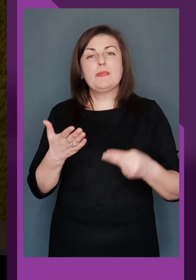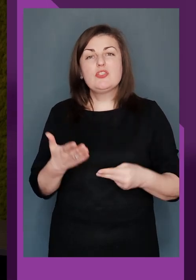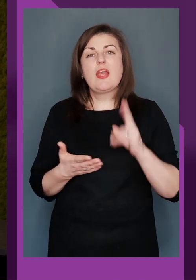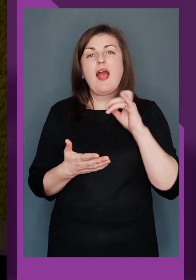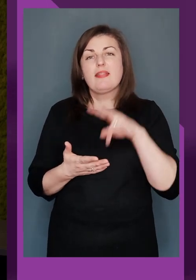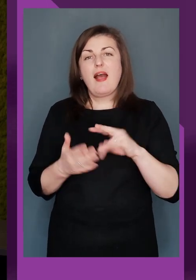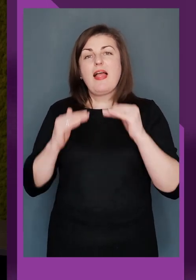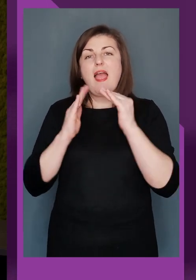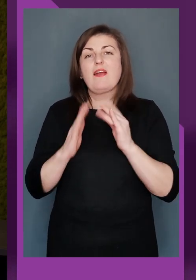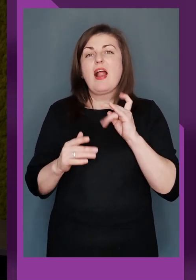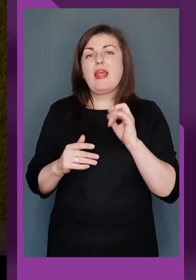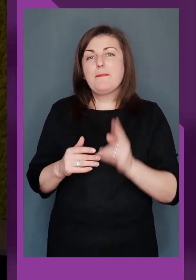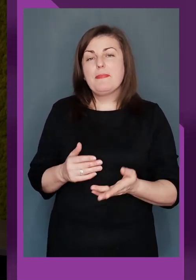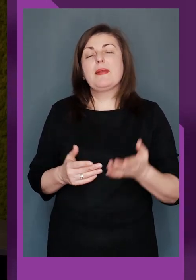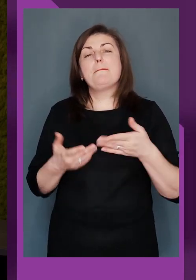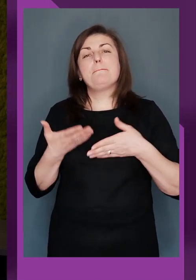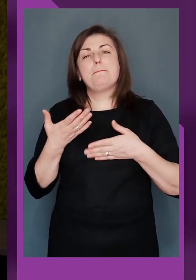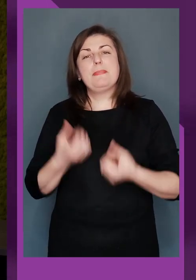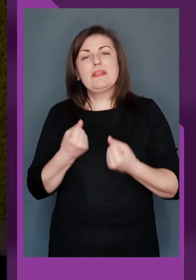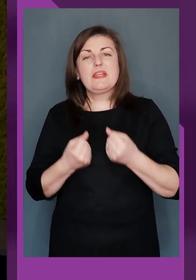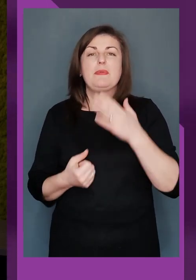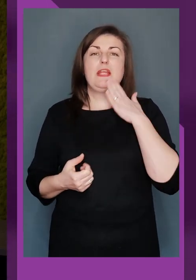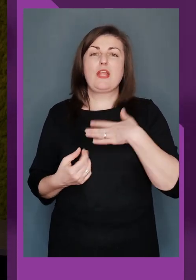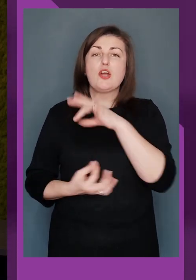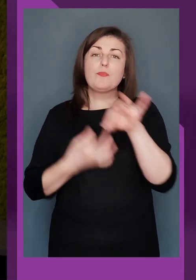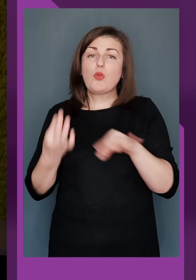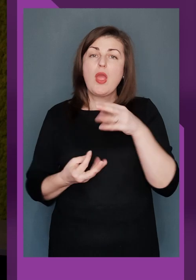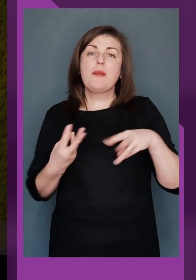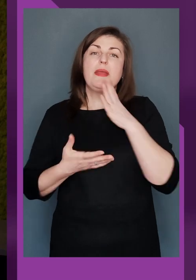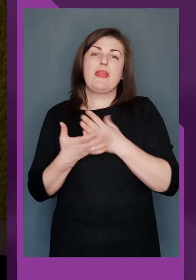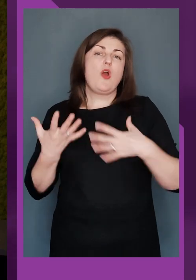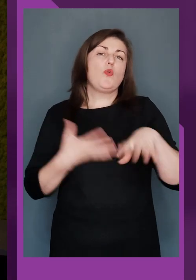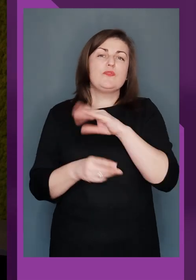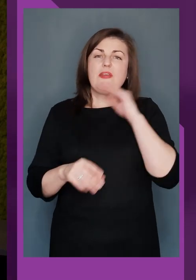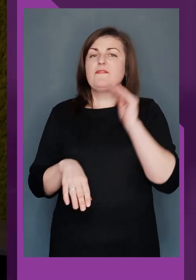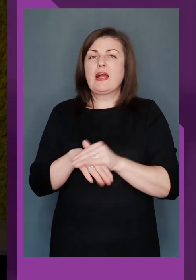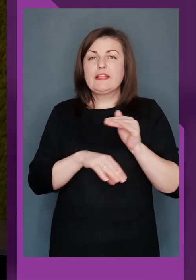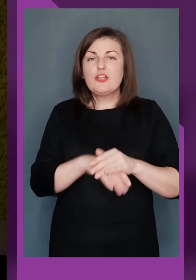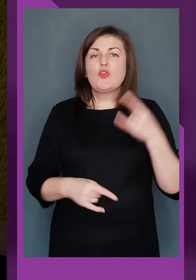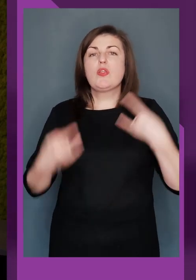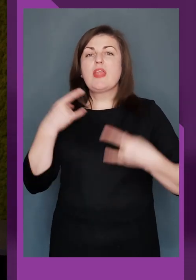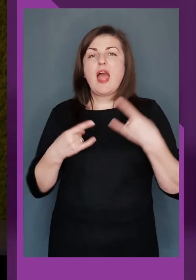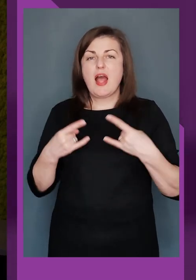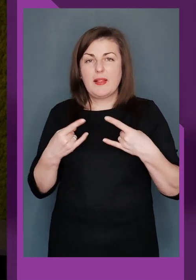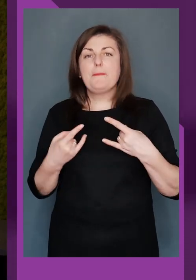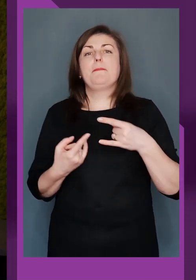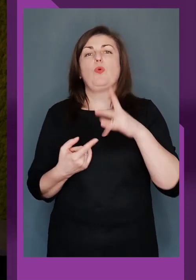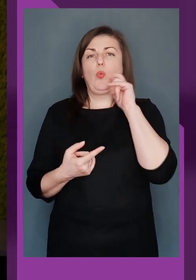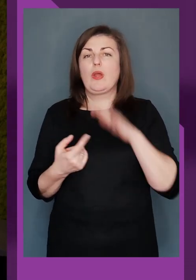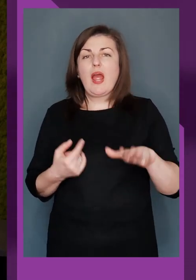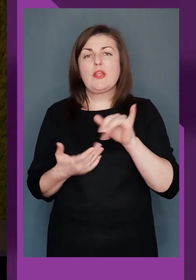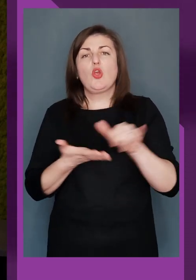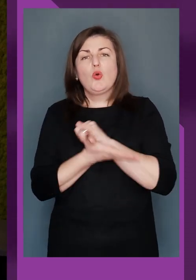на канал Еквалімпік на всіх платформах, підтримуйте наш проєкт, ми є в усіх фактично телепровайдерах